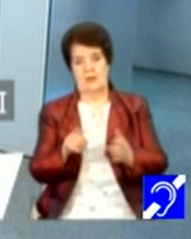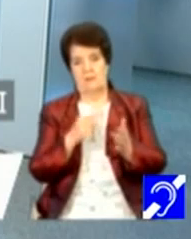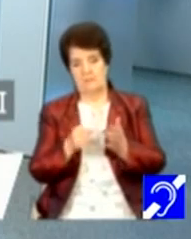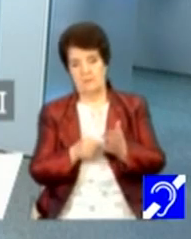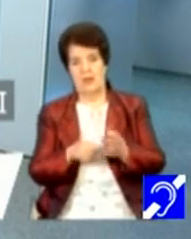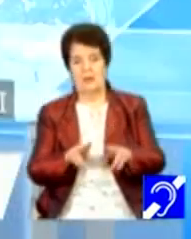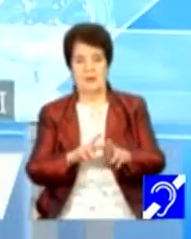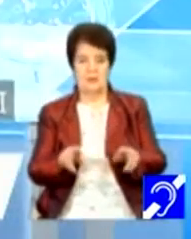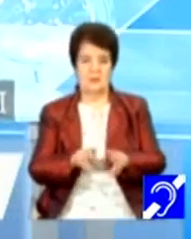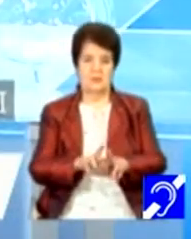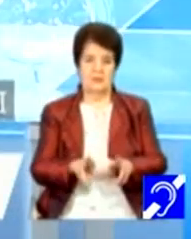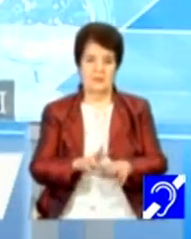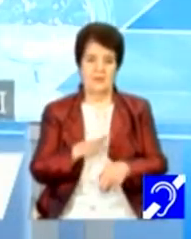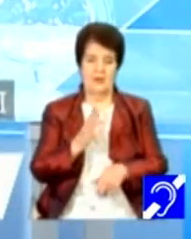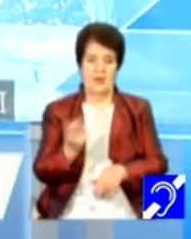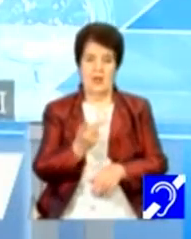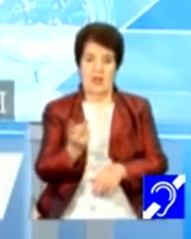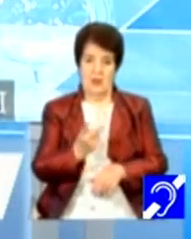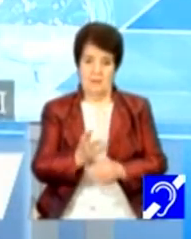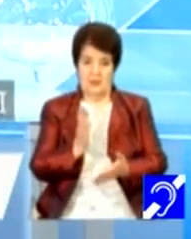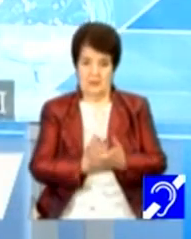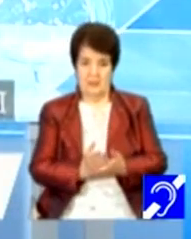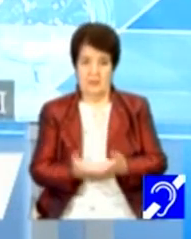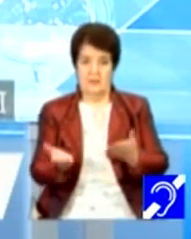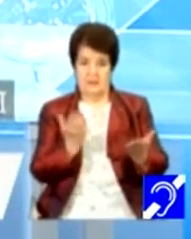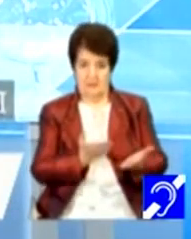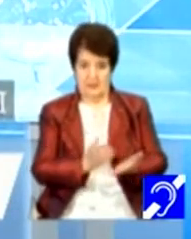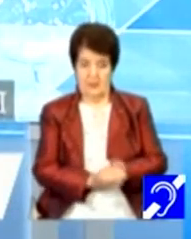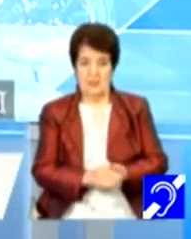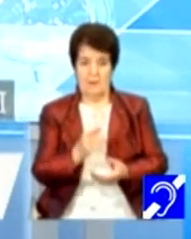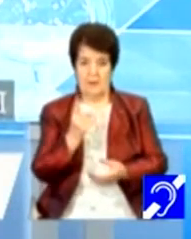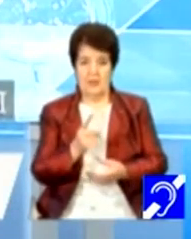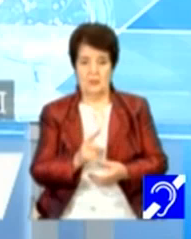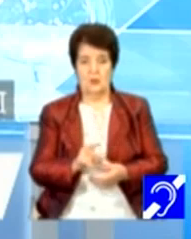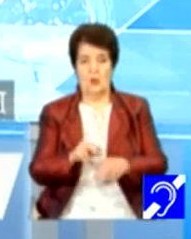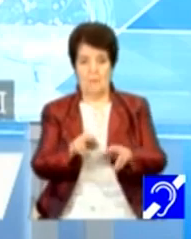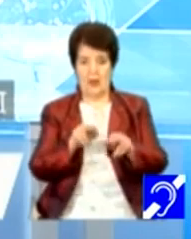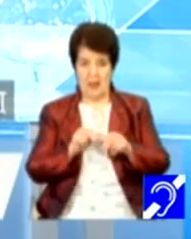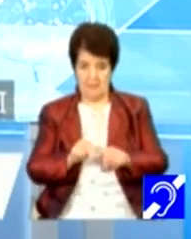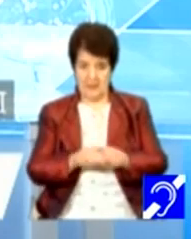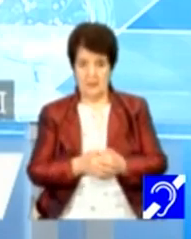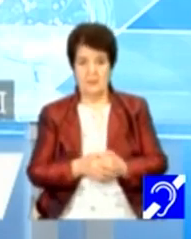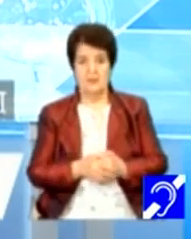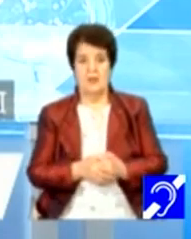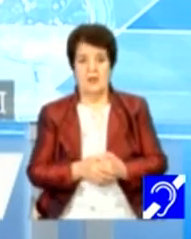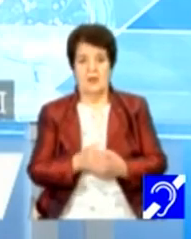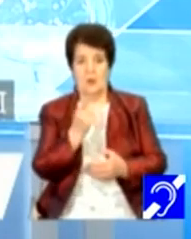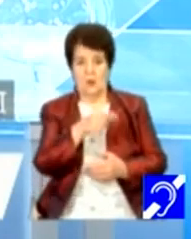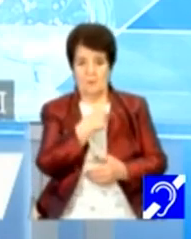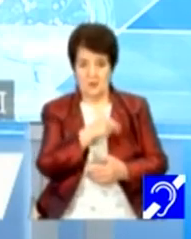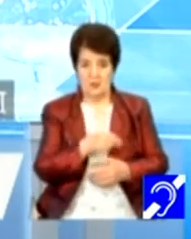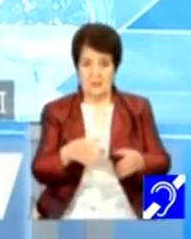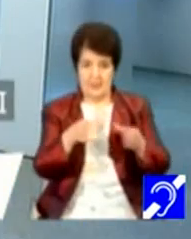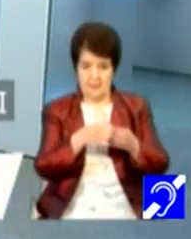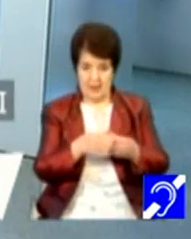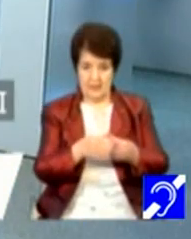aveați oricum. Amândoi sunteți candidați, amândoi invitații sunteți candidați pentru un fotoliu de parlamentar. Pe de altă parte avem un președinte de partid